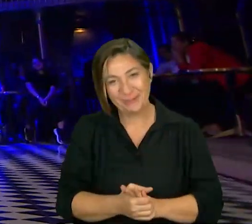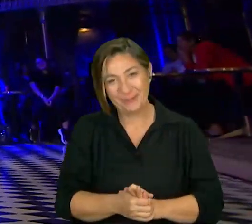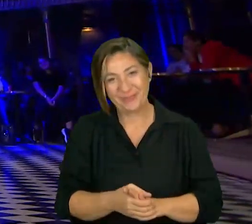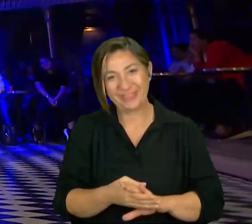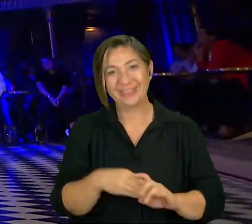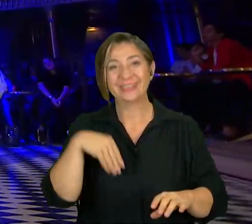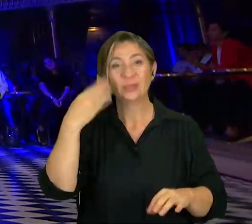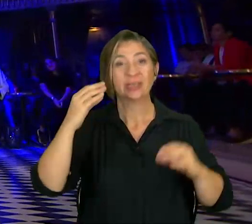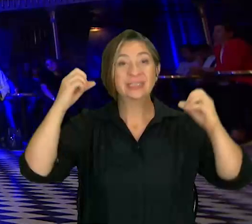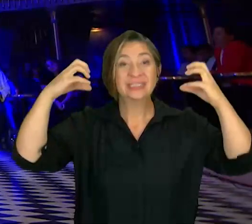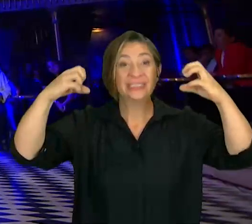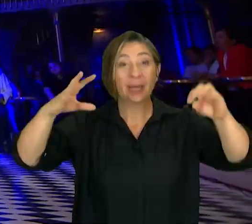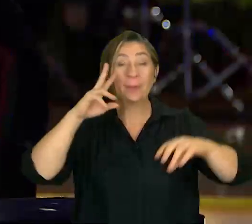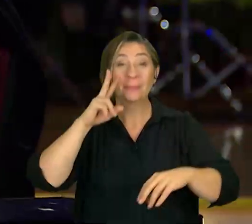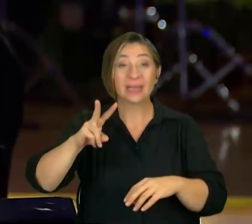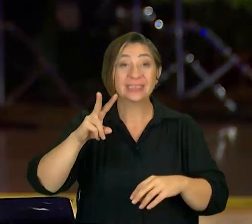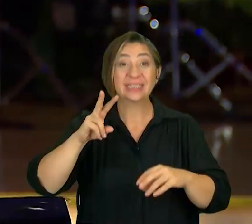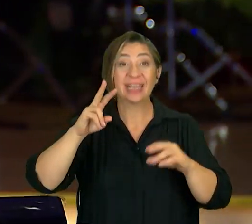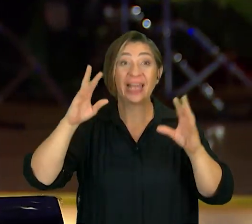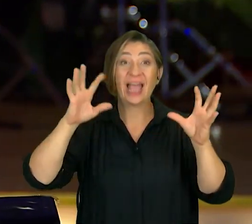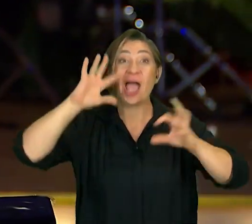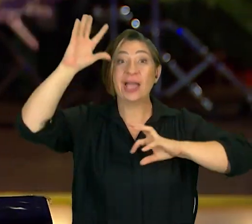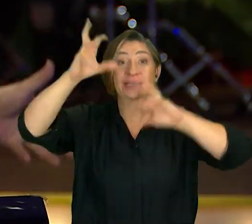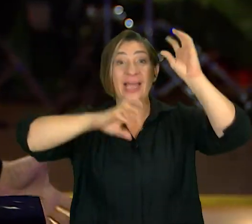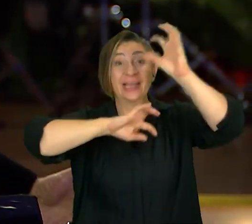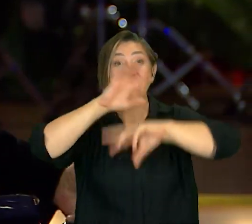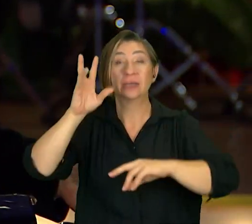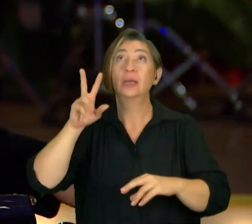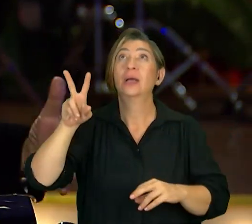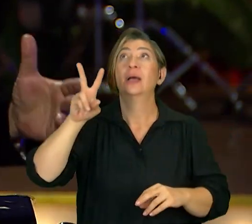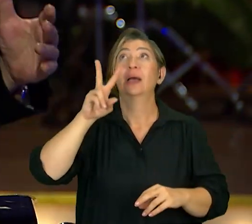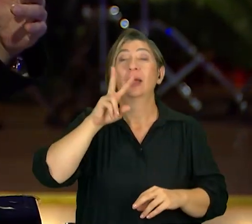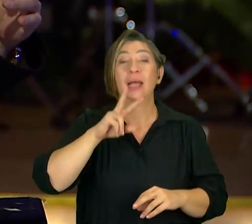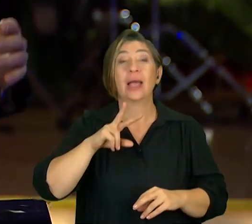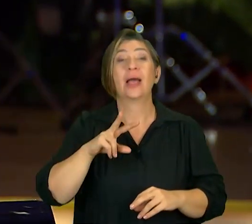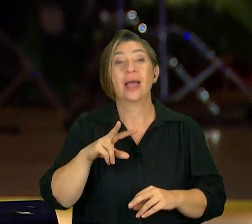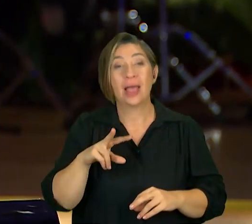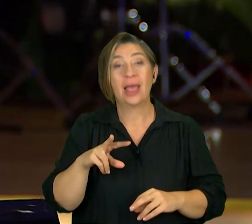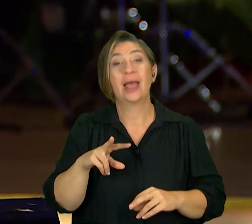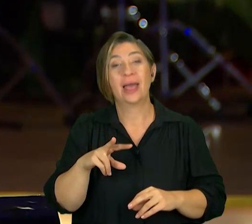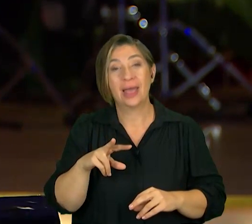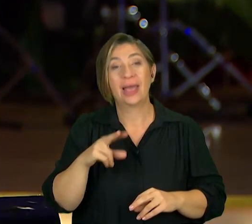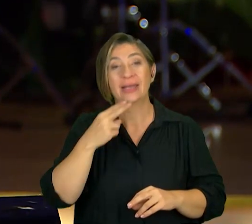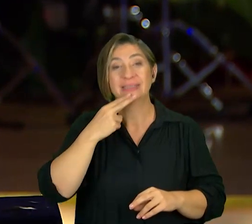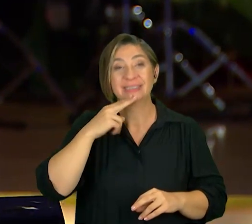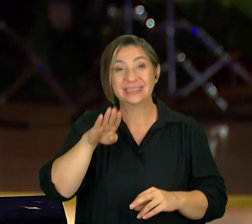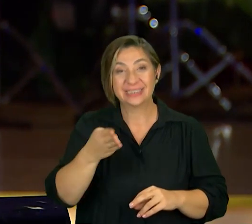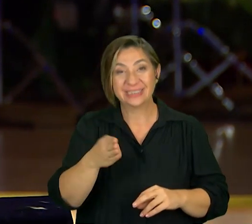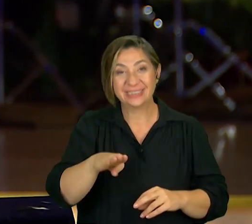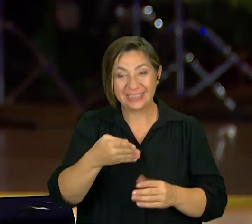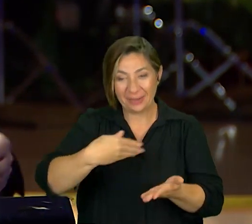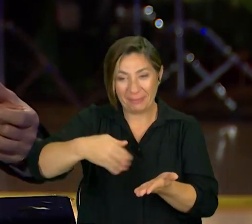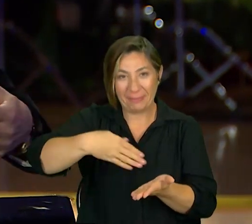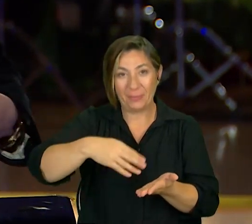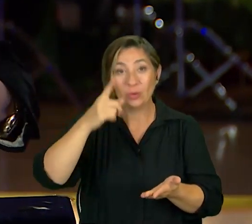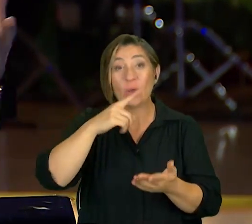Sonra ışıklara bakınca, rider'a bakınca yani ışık setup'ına filan. Dedim ki herhalde dedim kızcağızı